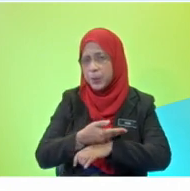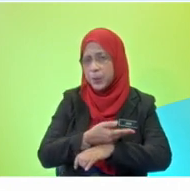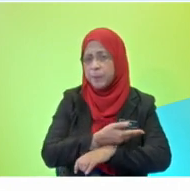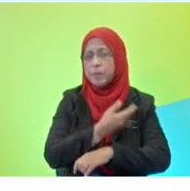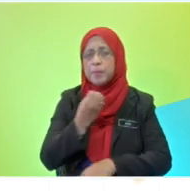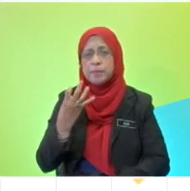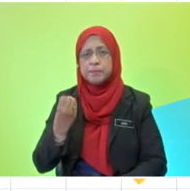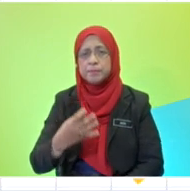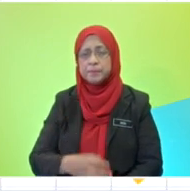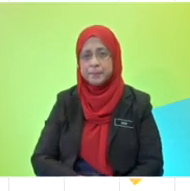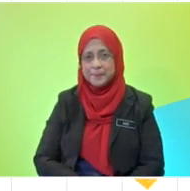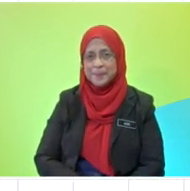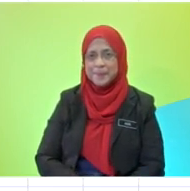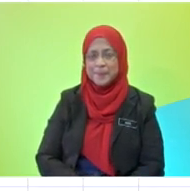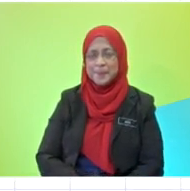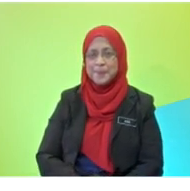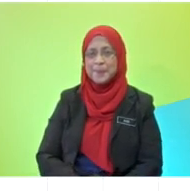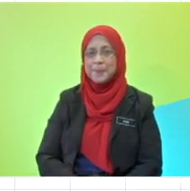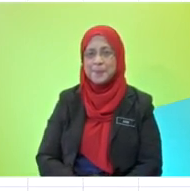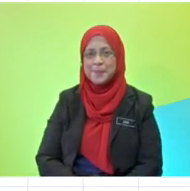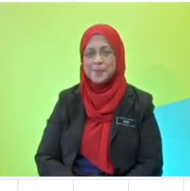kena keluarkan zakat oke oke